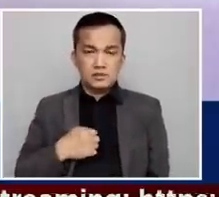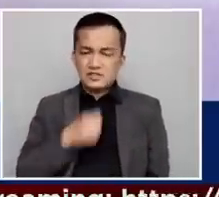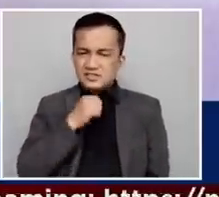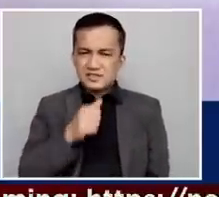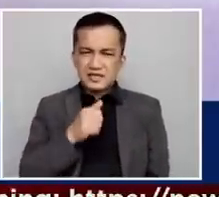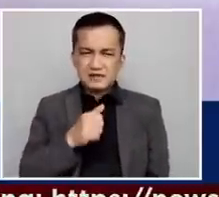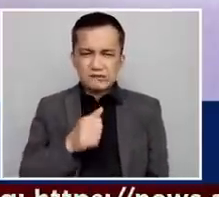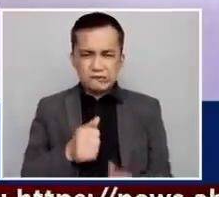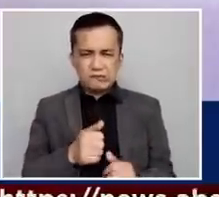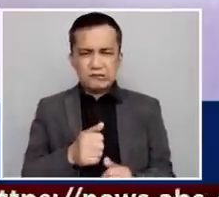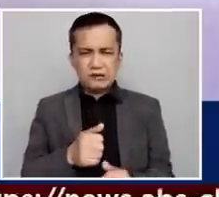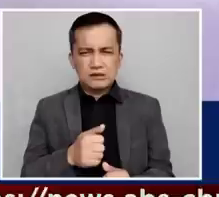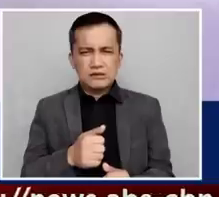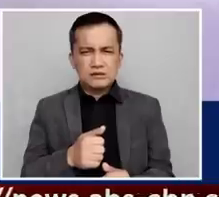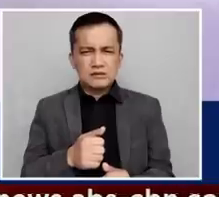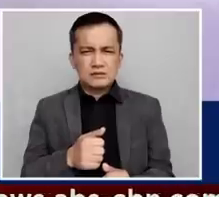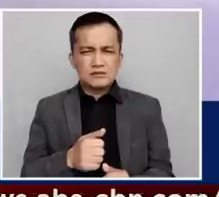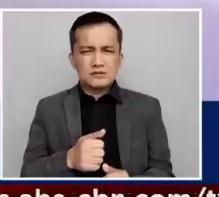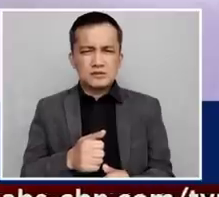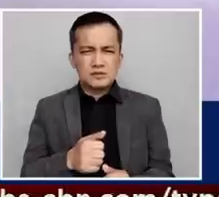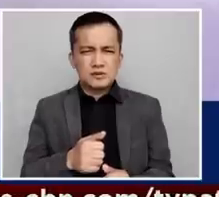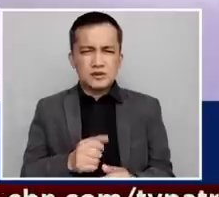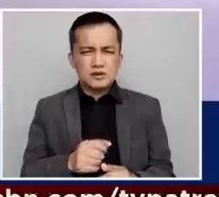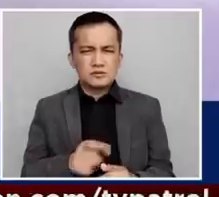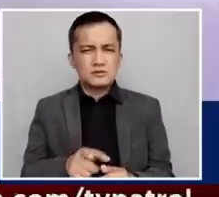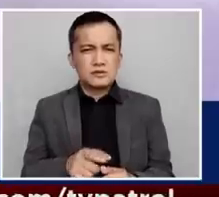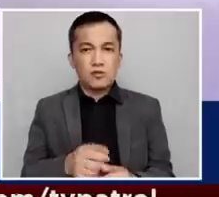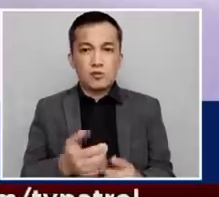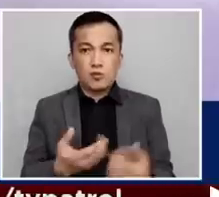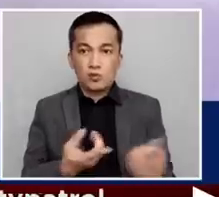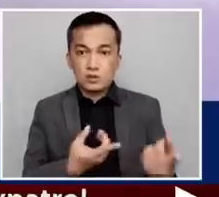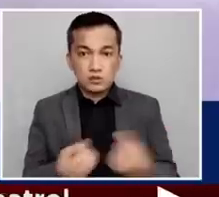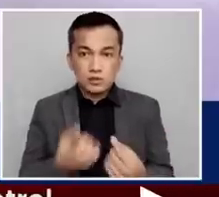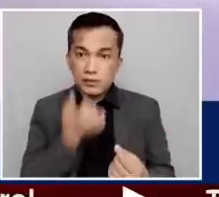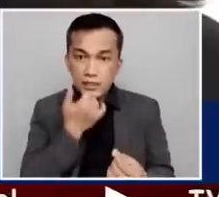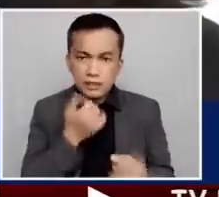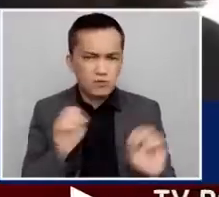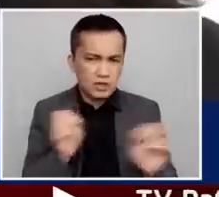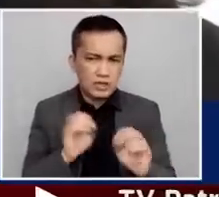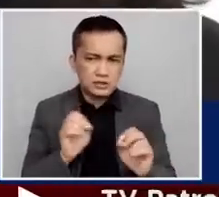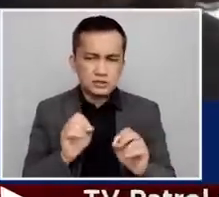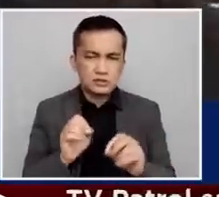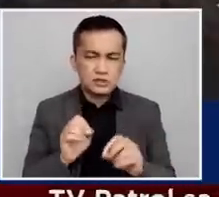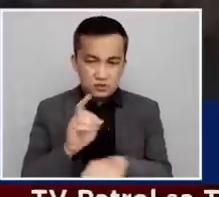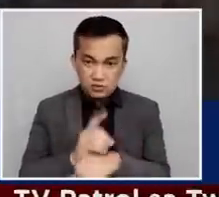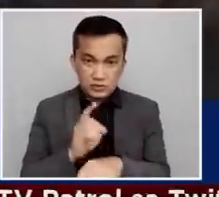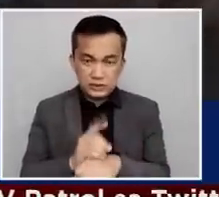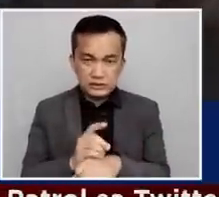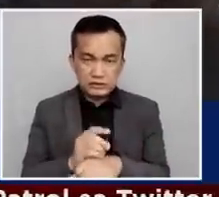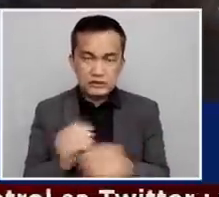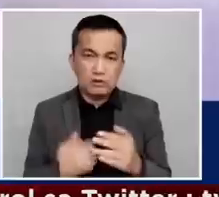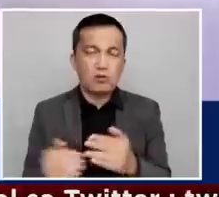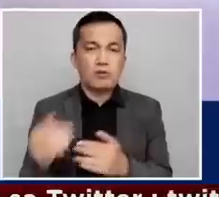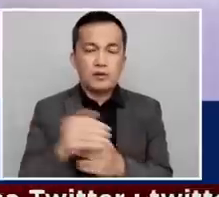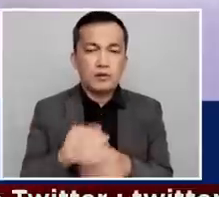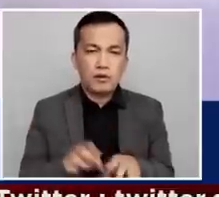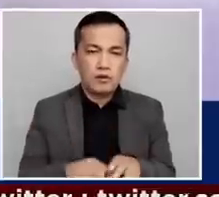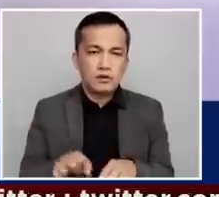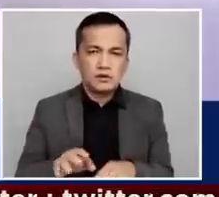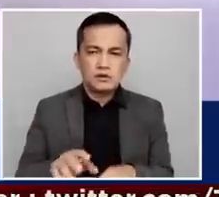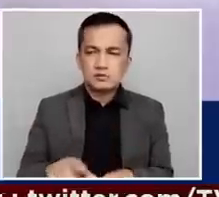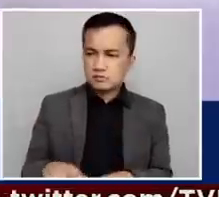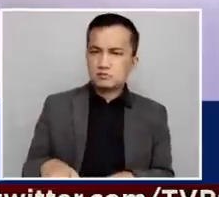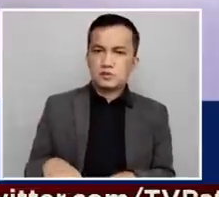transgress or we did not overstep our mandate. There was a 292 majority, I